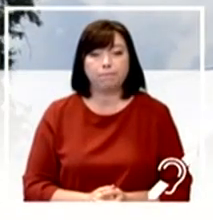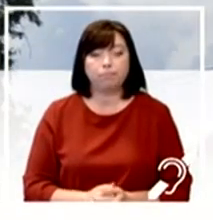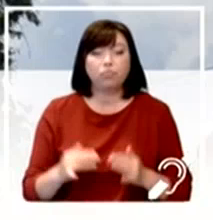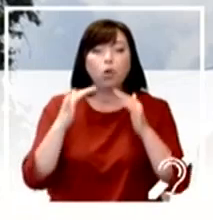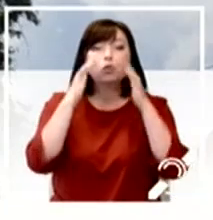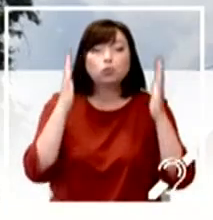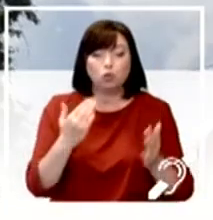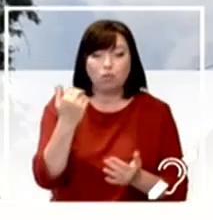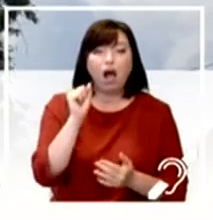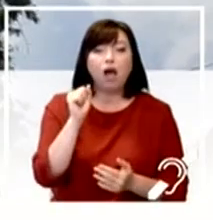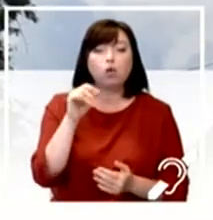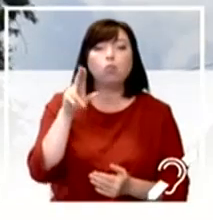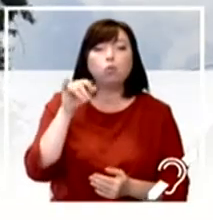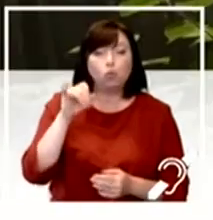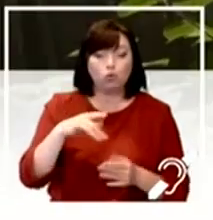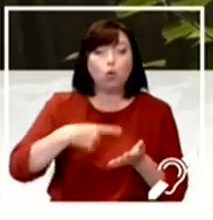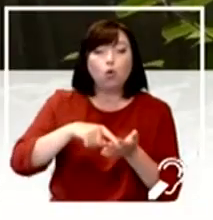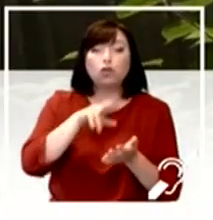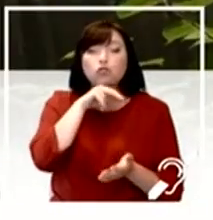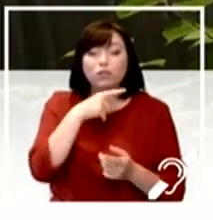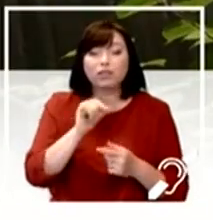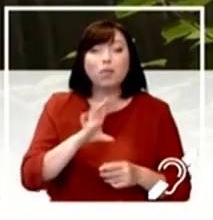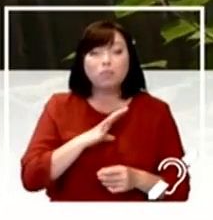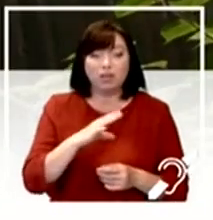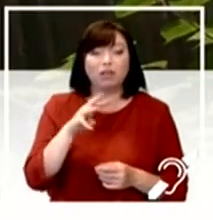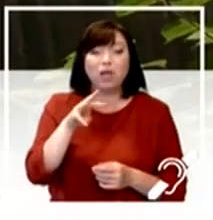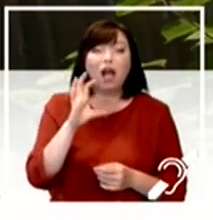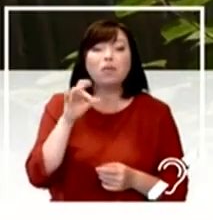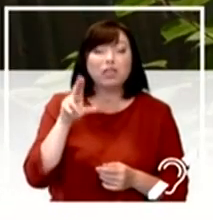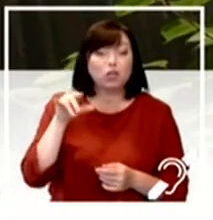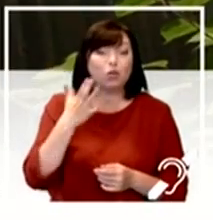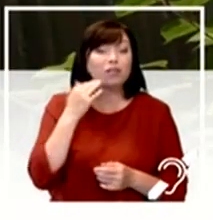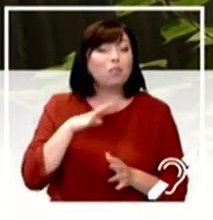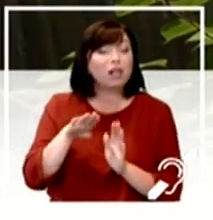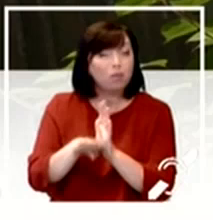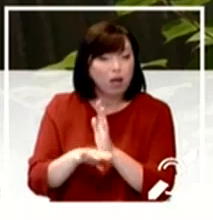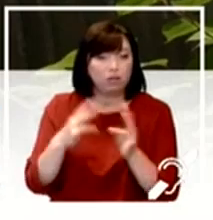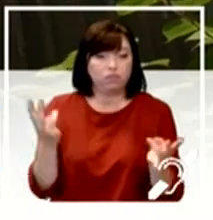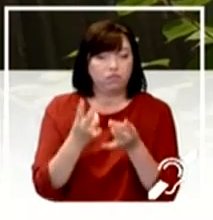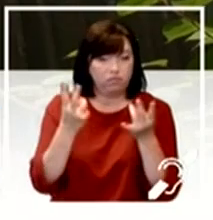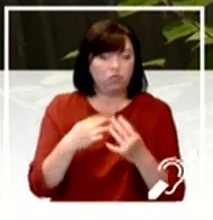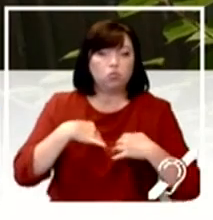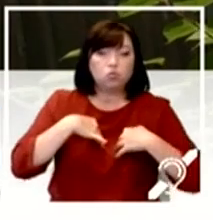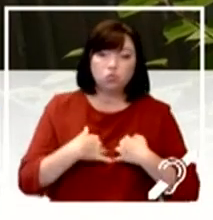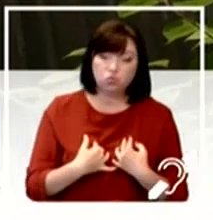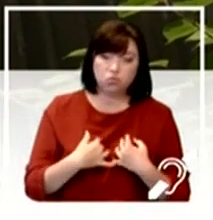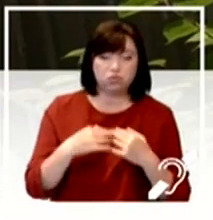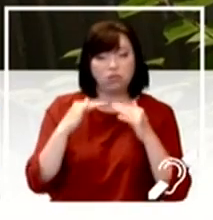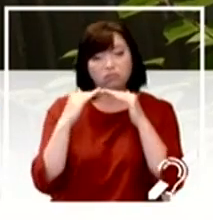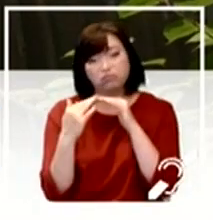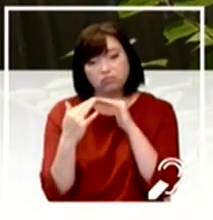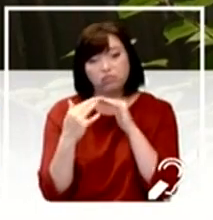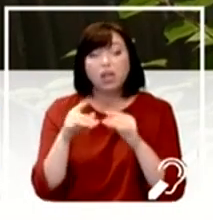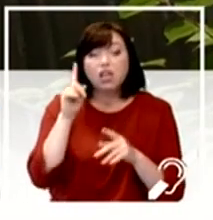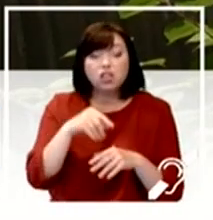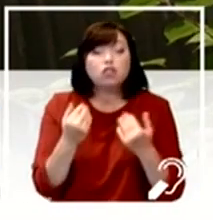Casa lui Arun Pumnul din orașul Cerneuți, în care a locuit Mihai Eminescu copil fiind, rămâne și în continuare tristă și îngândurată. Nici